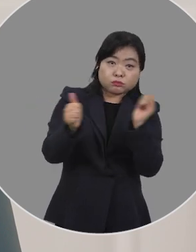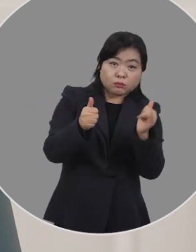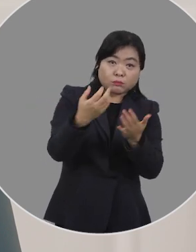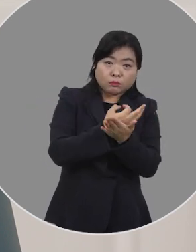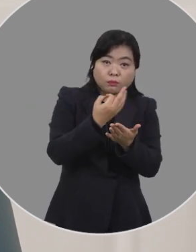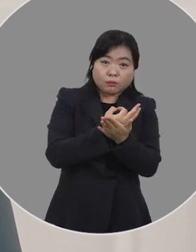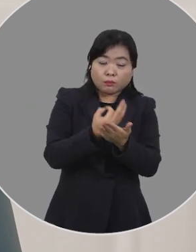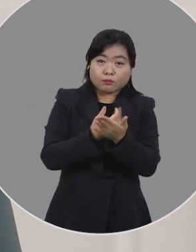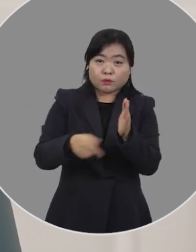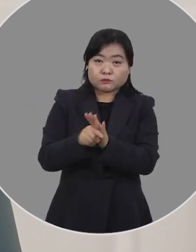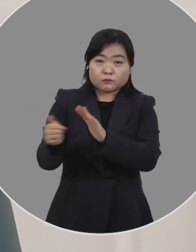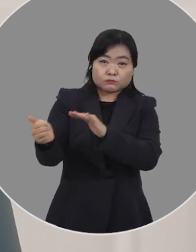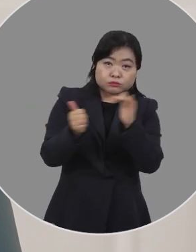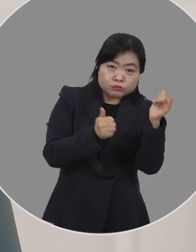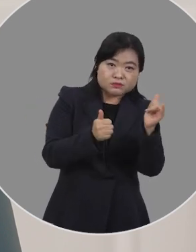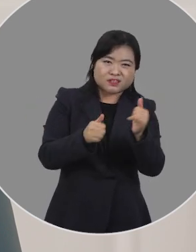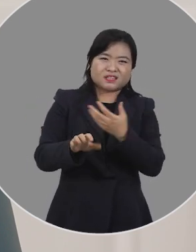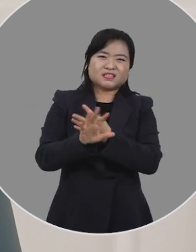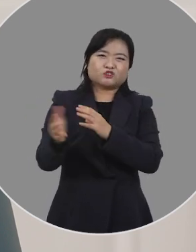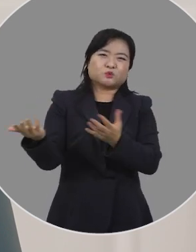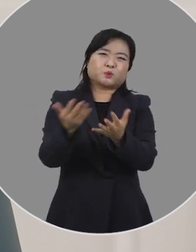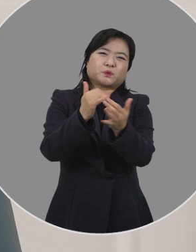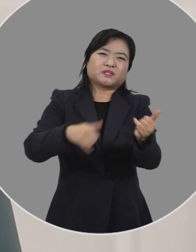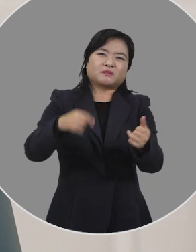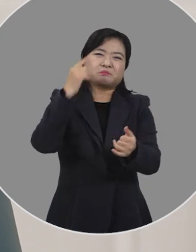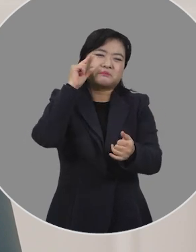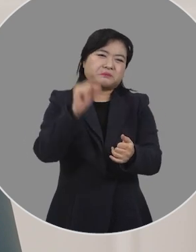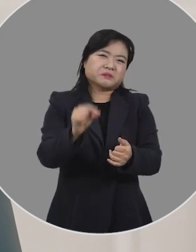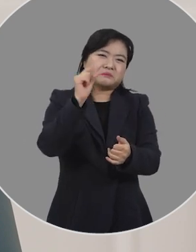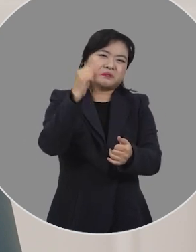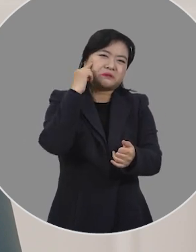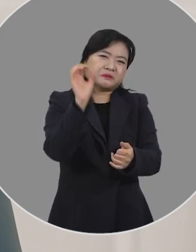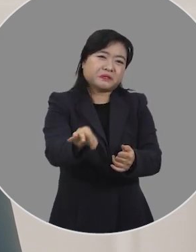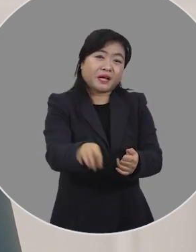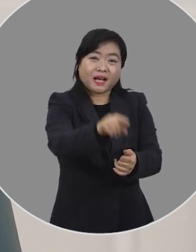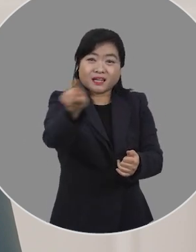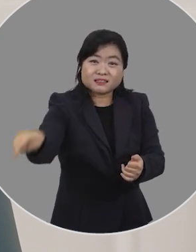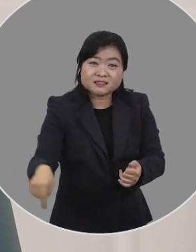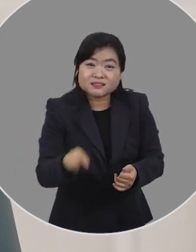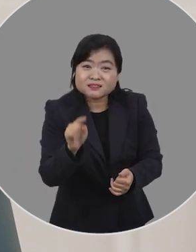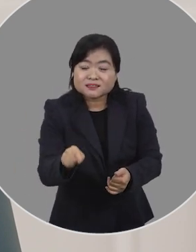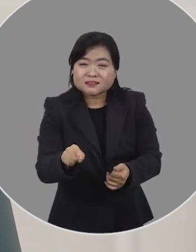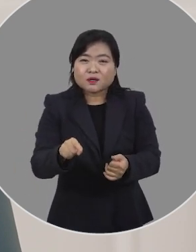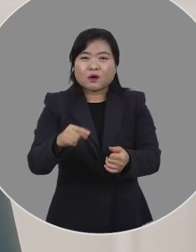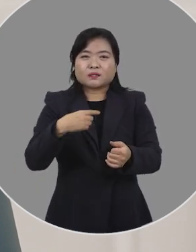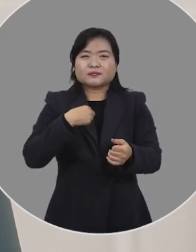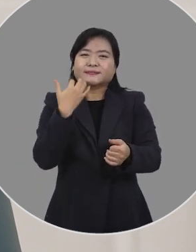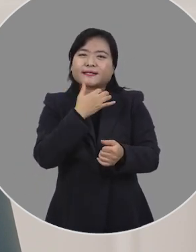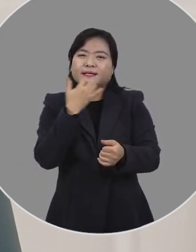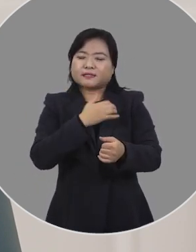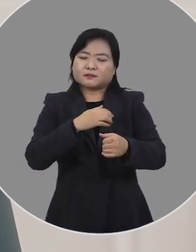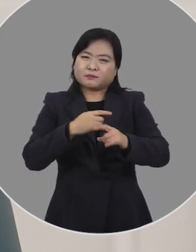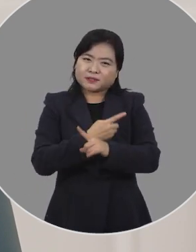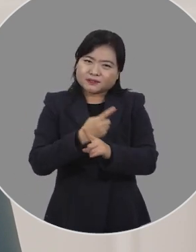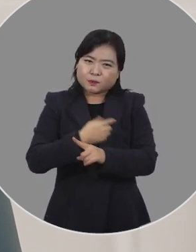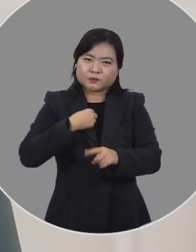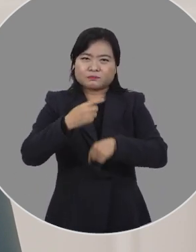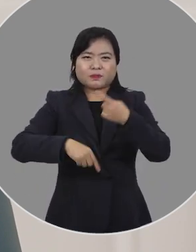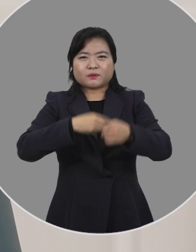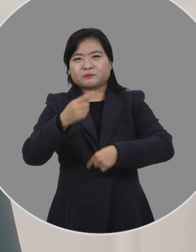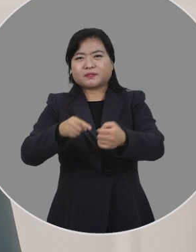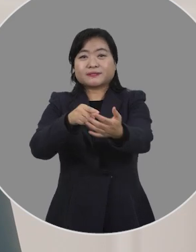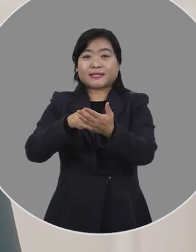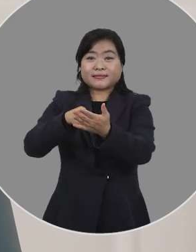벌어먹으러 왔으니 하는 식의 그때그때 시대에 따라서 색깔을 달리해서 나타나고 옷을 바꿔 입고